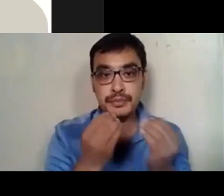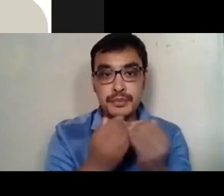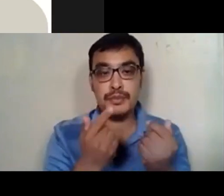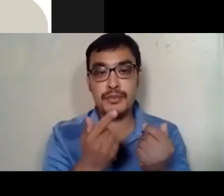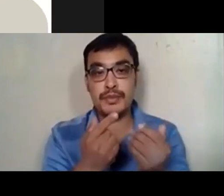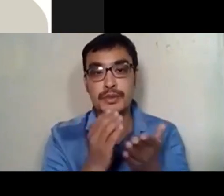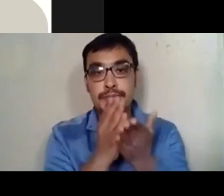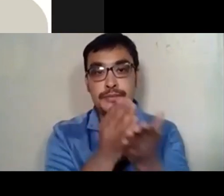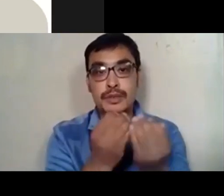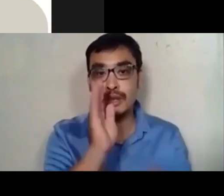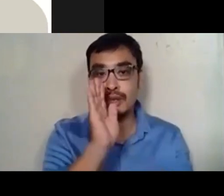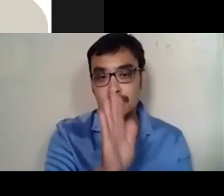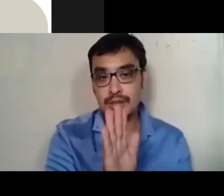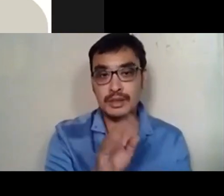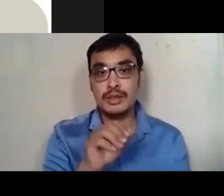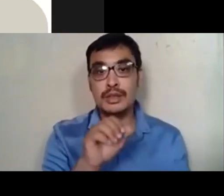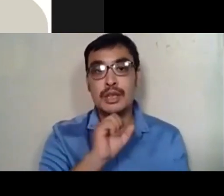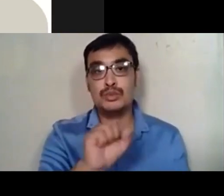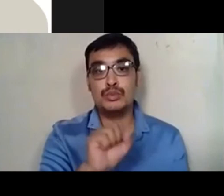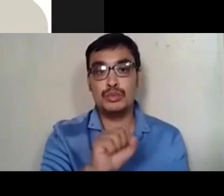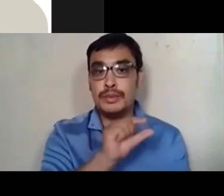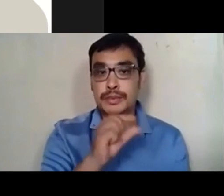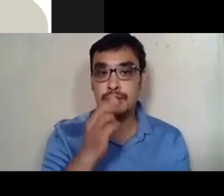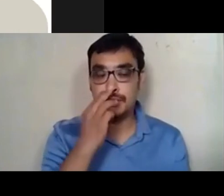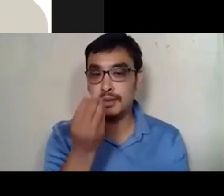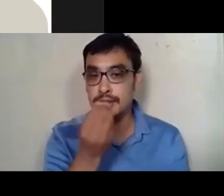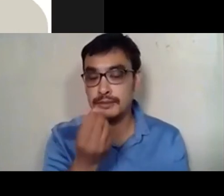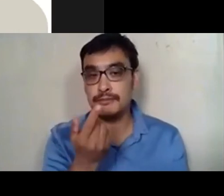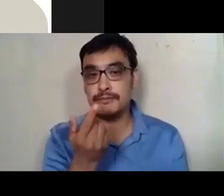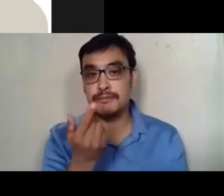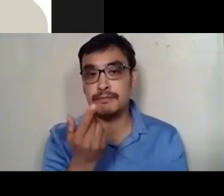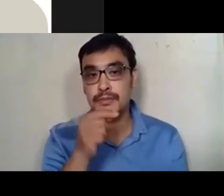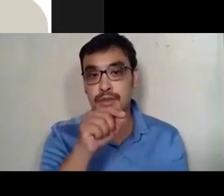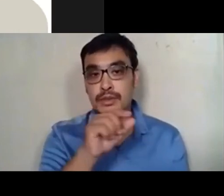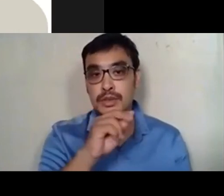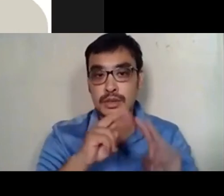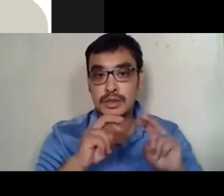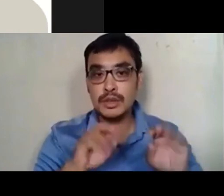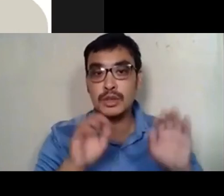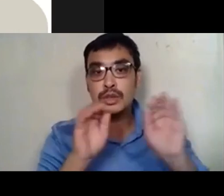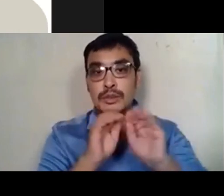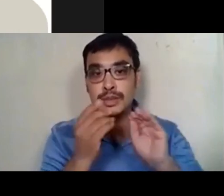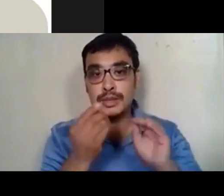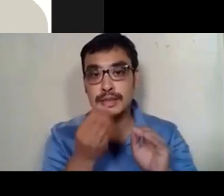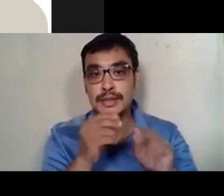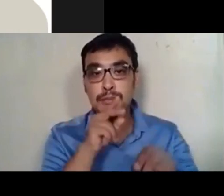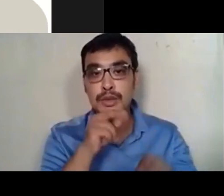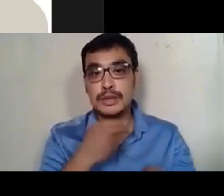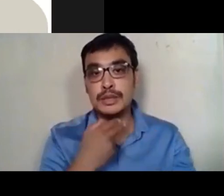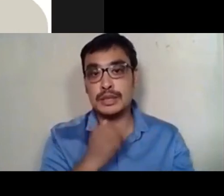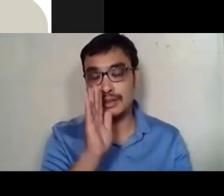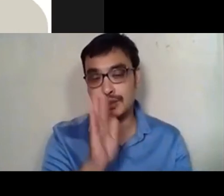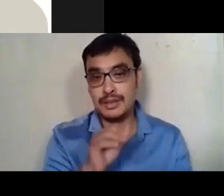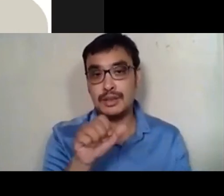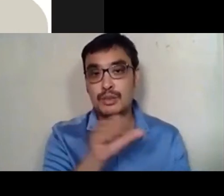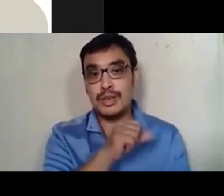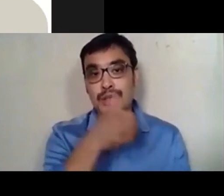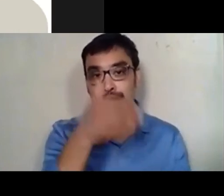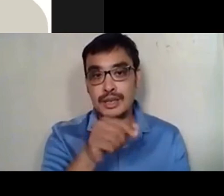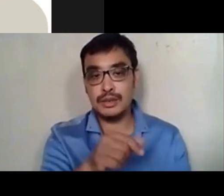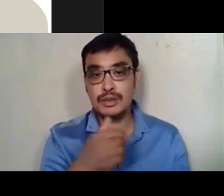गर्नुभएको छ, उहाँहरूले आफ्नो बारेमा केही र यो रिसर्च सम्बन्धी केही बोल्न चाहनु भएको छ. मैले उहाँहरूलाई यो फ्लोर दिएँ